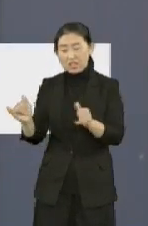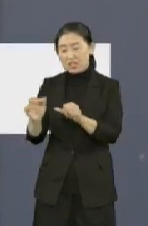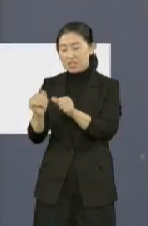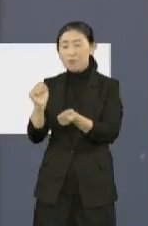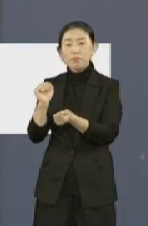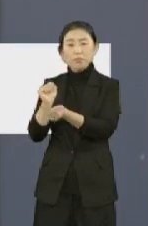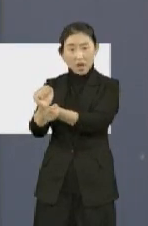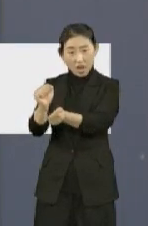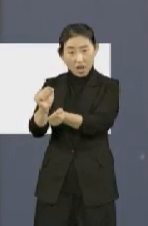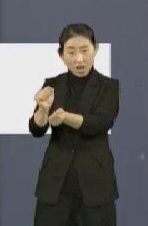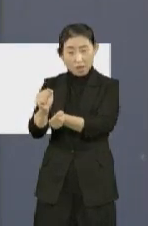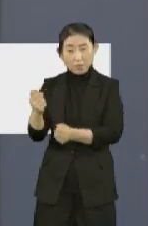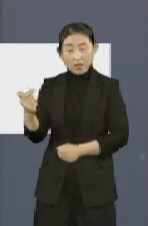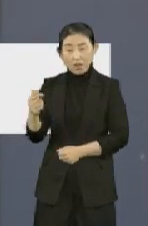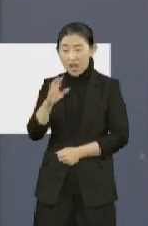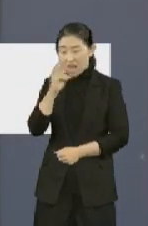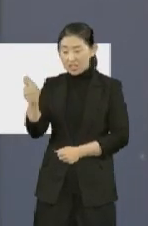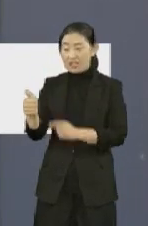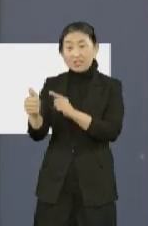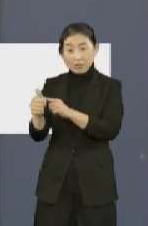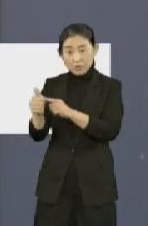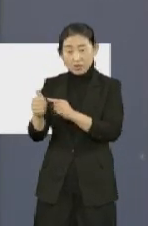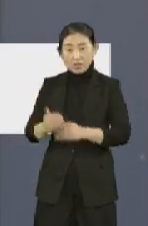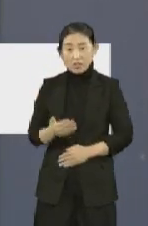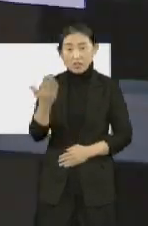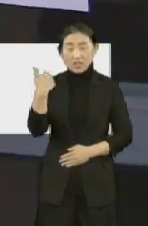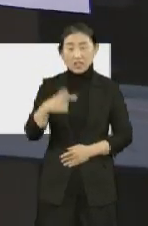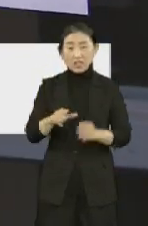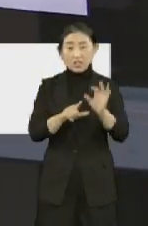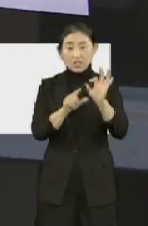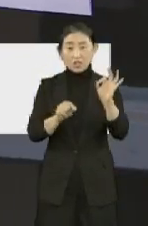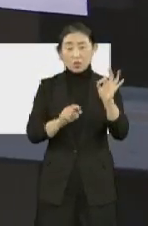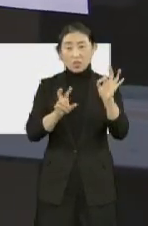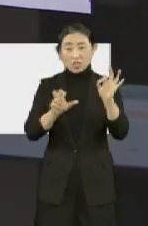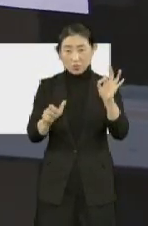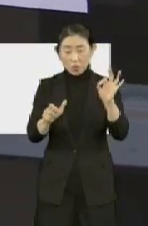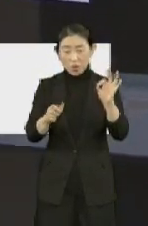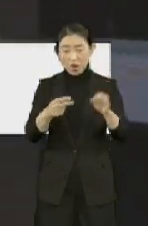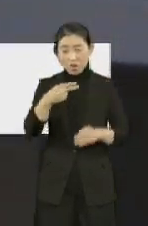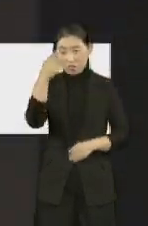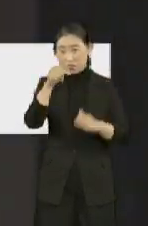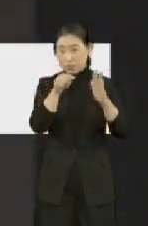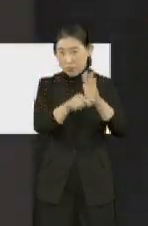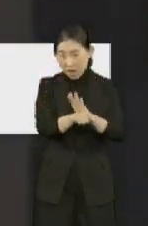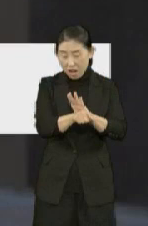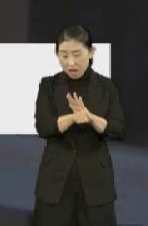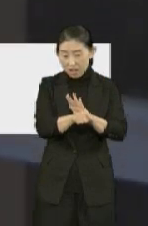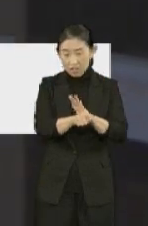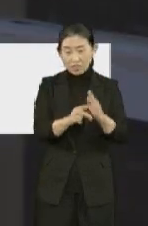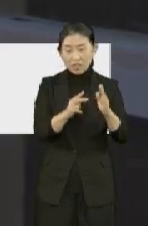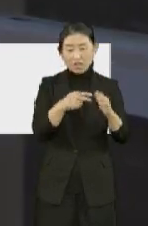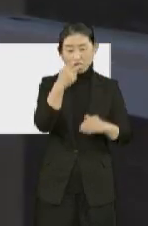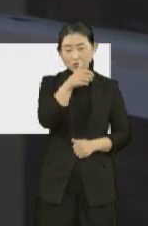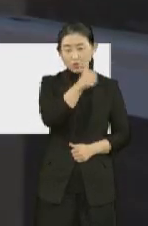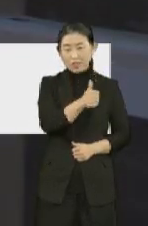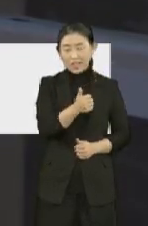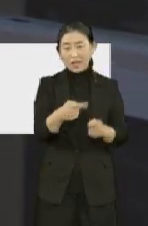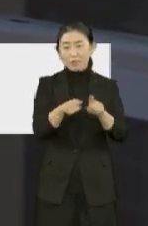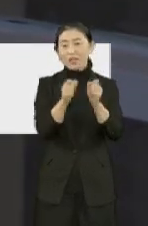감염과 관련된 아산 60번 확진 자가 지난달 25일 포차 를 찾았고 주인이 통 속했습니다